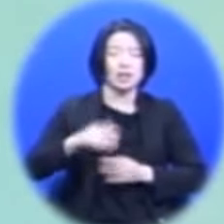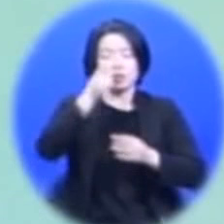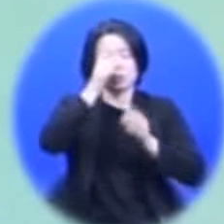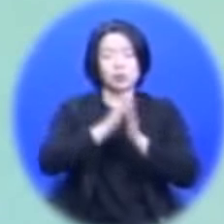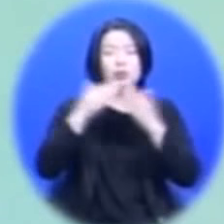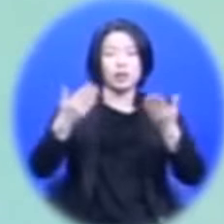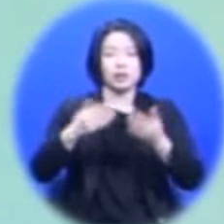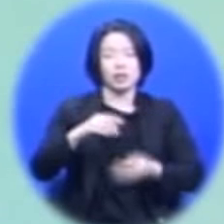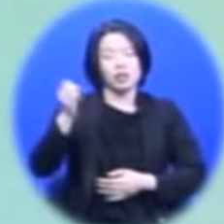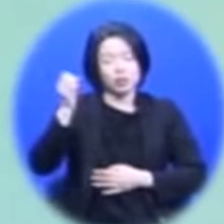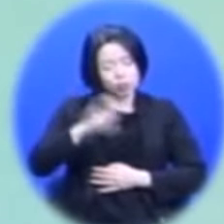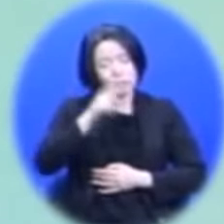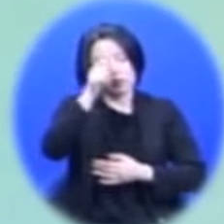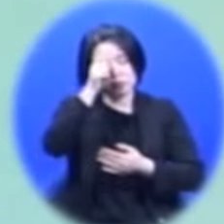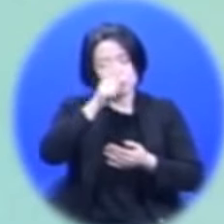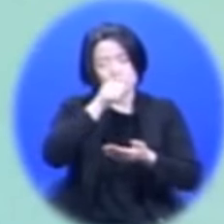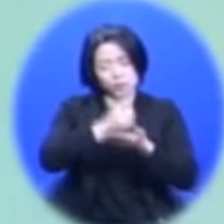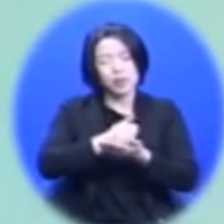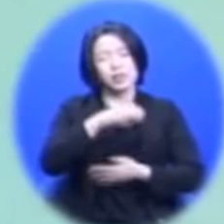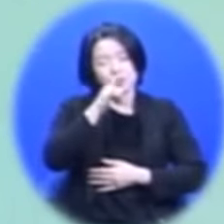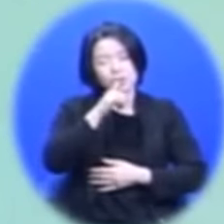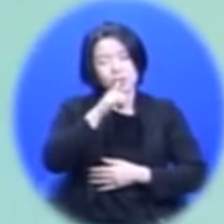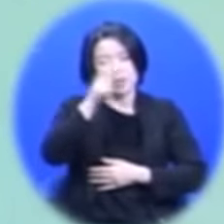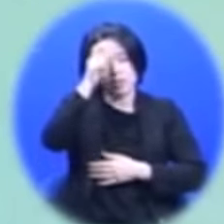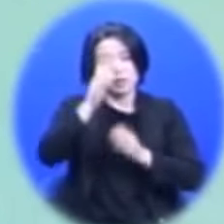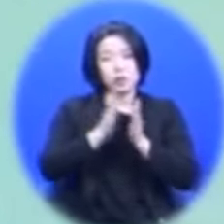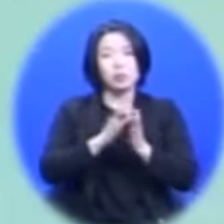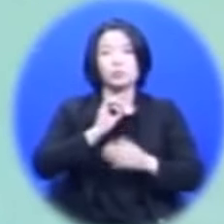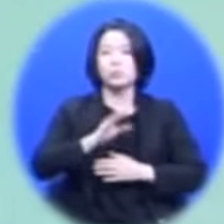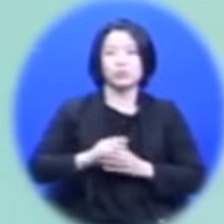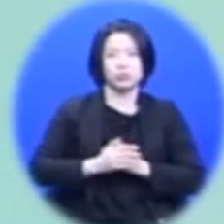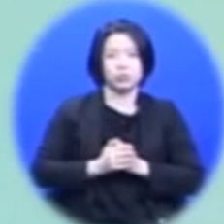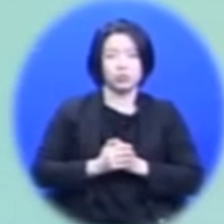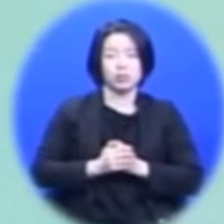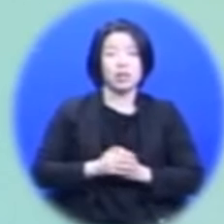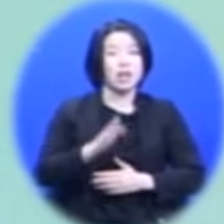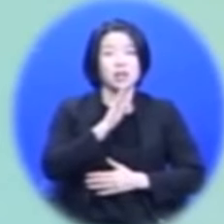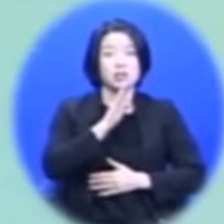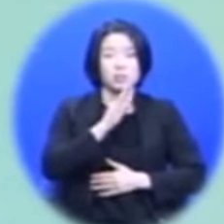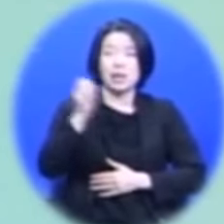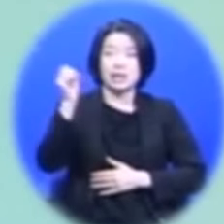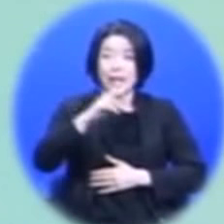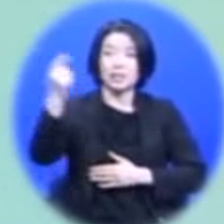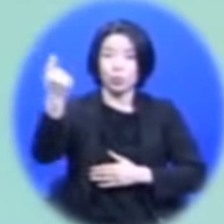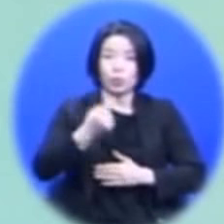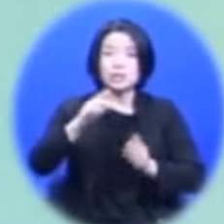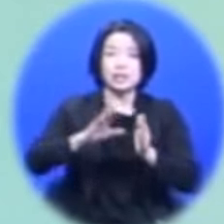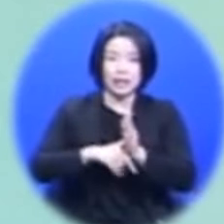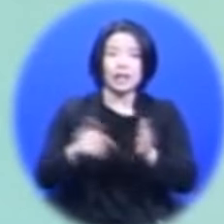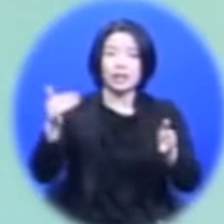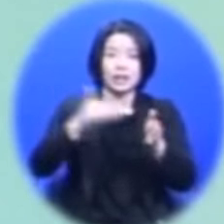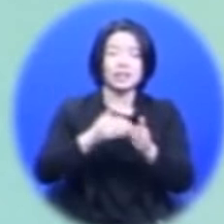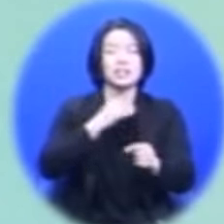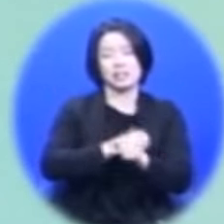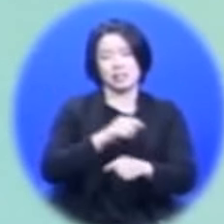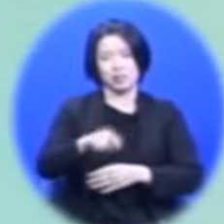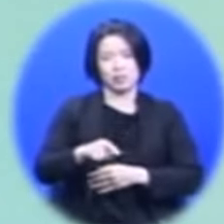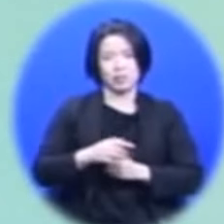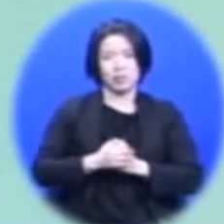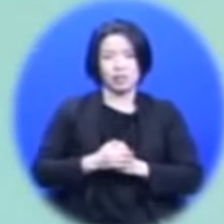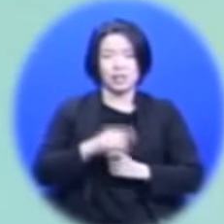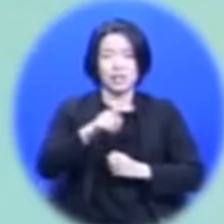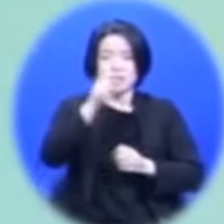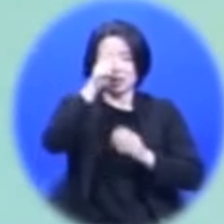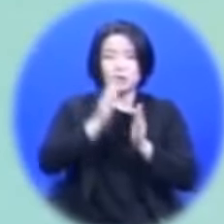왔어요. 이 기도밖에는 할 게 없어요. 정말 재림할 때까지 그럴 것 같아요. 이 기도를 언제